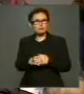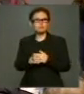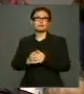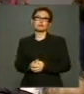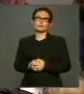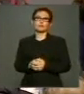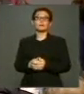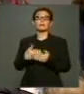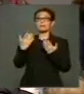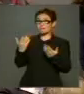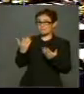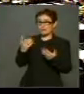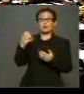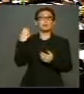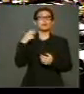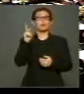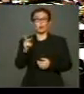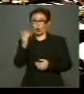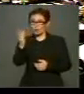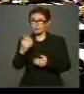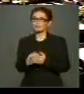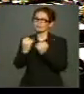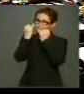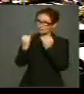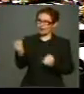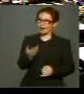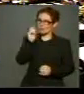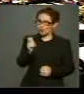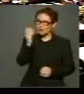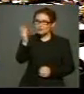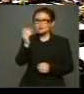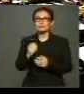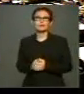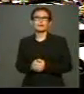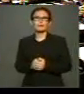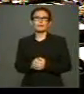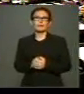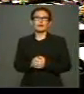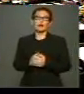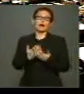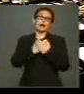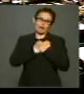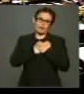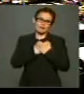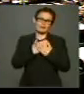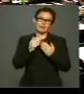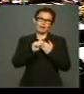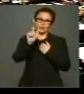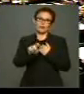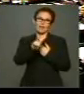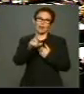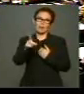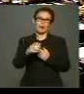Ja ministeri Kylönen. Arvoisa herra puhemies, armas edustaja Vehkaperä,